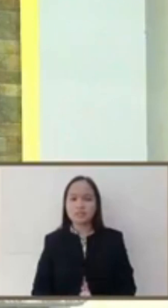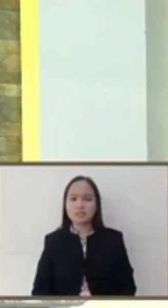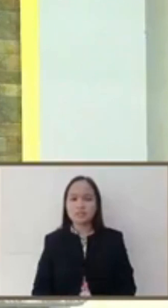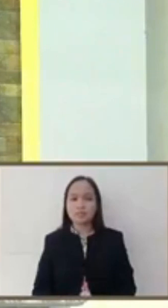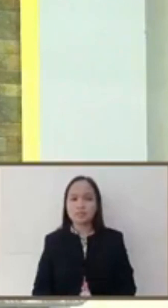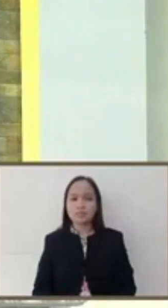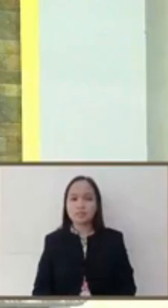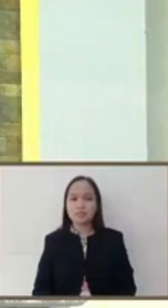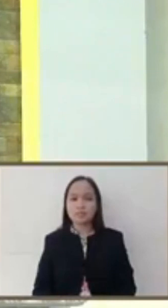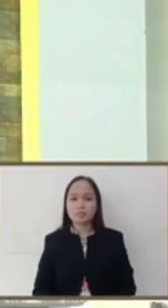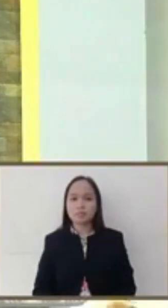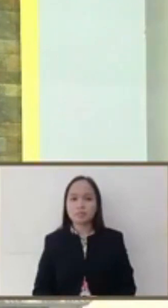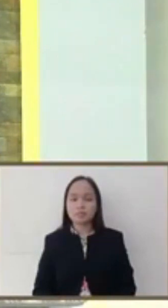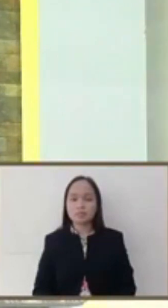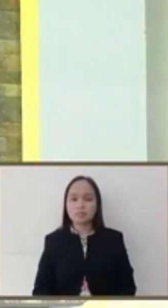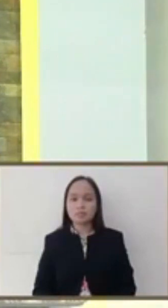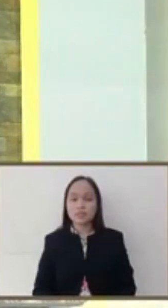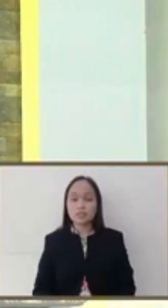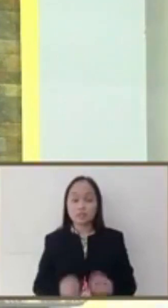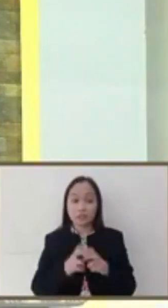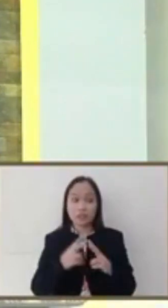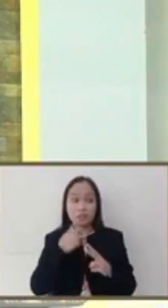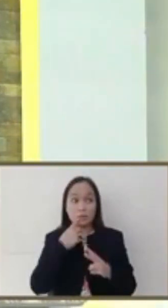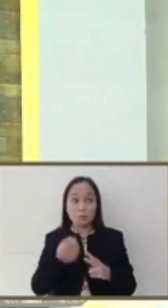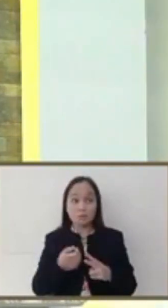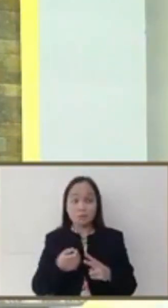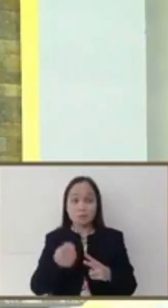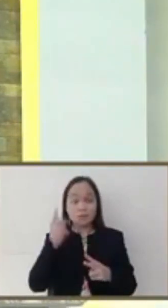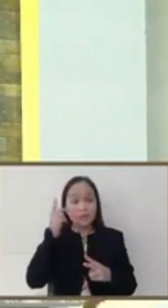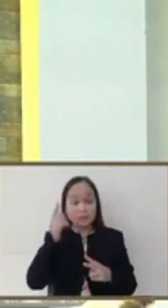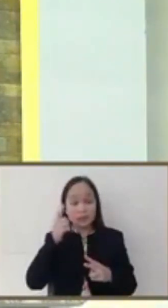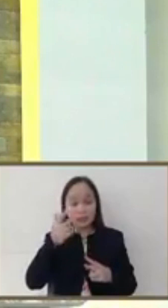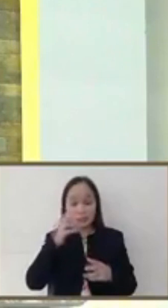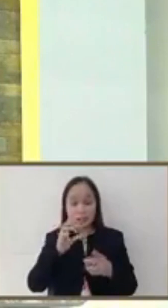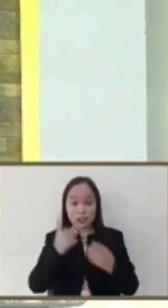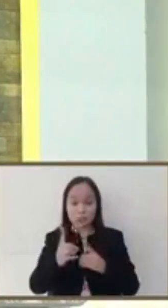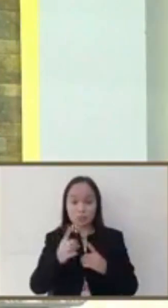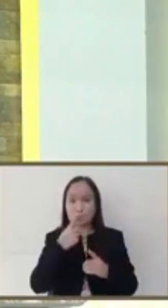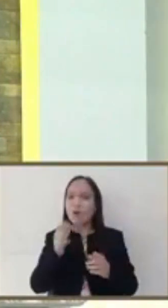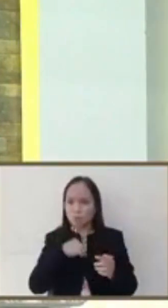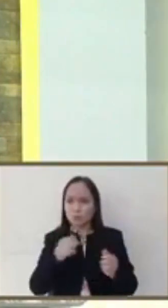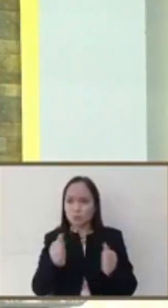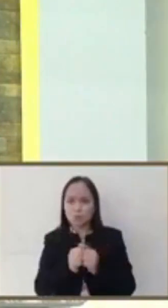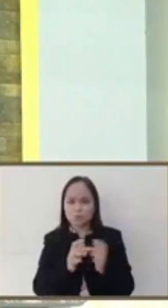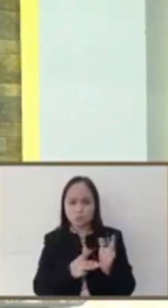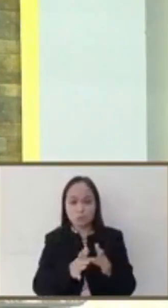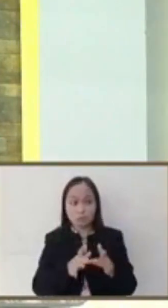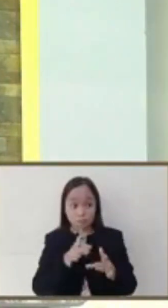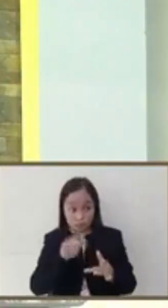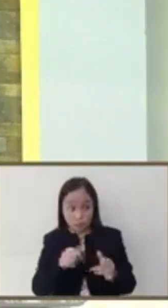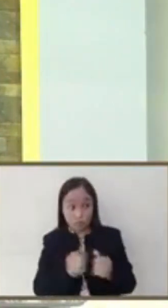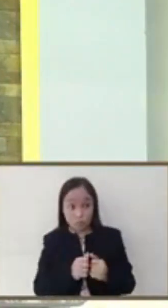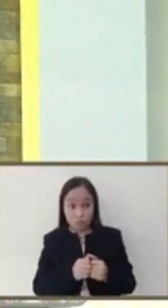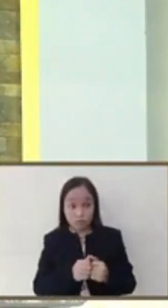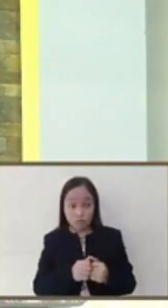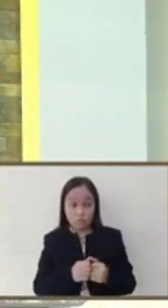sabi ng mga disciples sa kanila, sasama po ako sa iyo, Panginoon. Ang sagot ng Panginoong Jesucristo, sasama ka sa akin, sigurado mo, ni